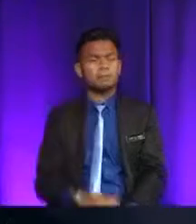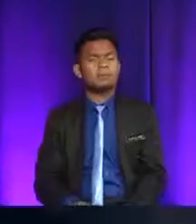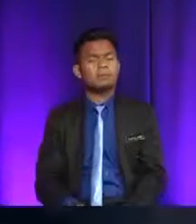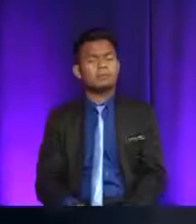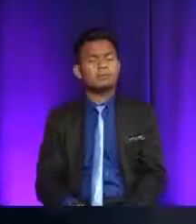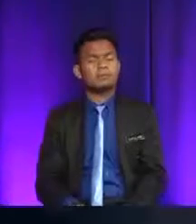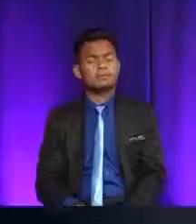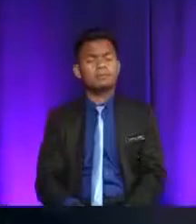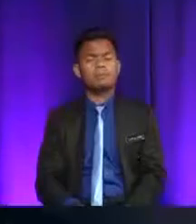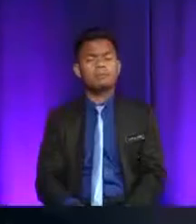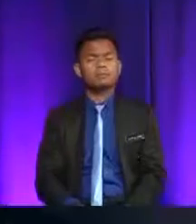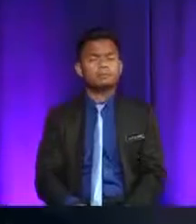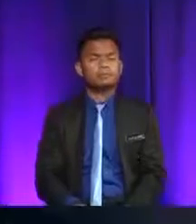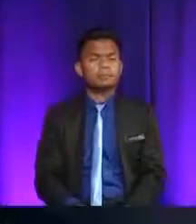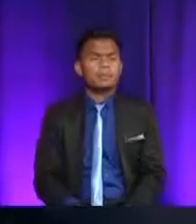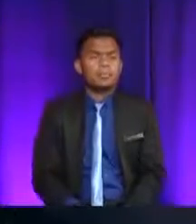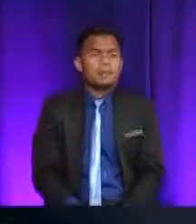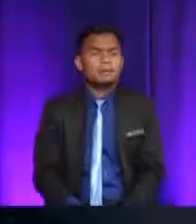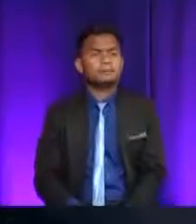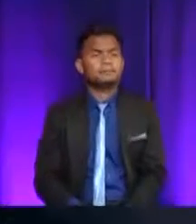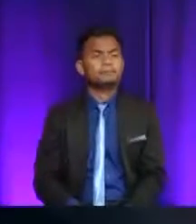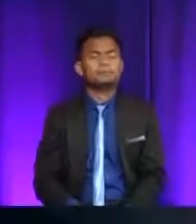untung kepada jenis logam